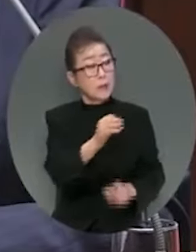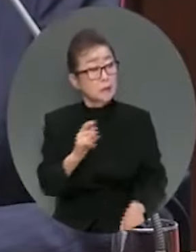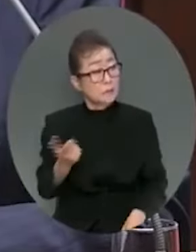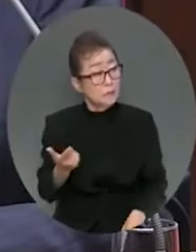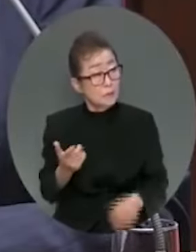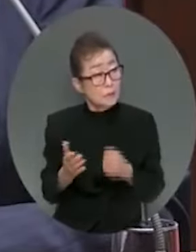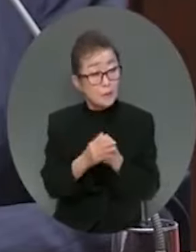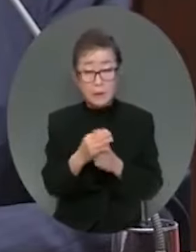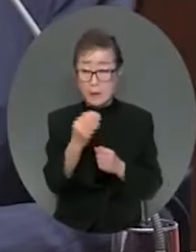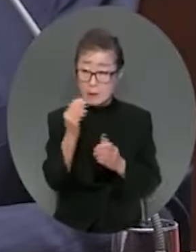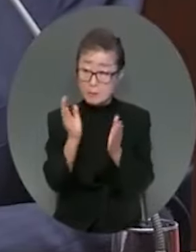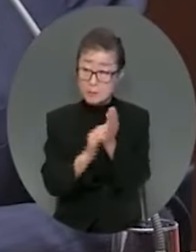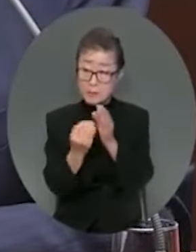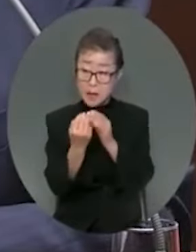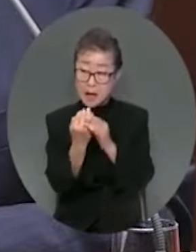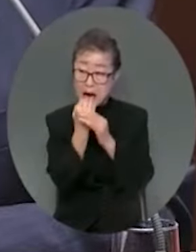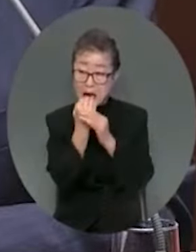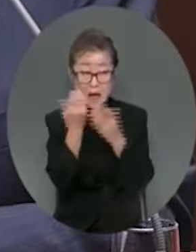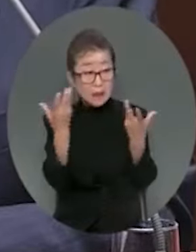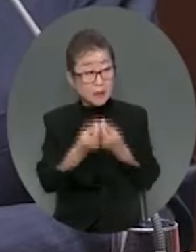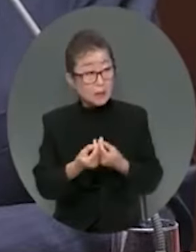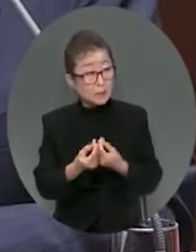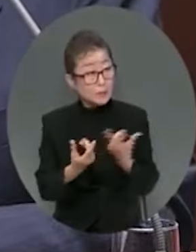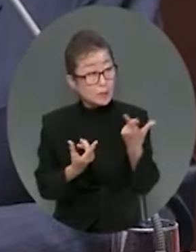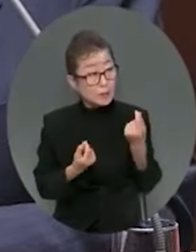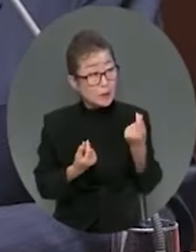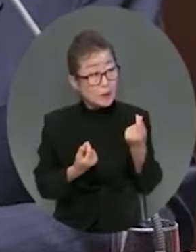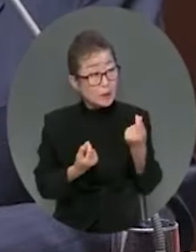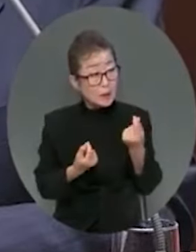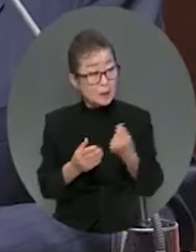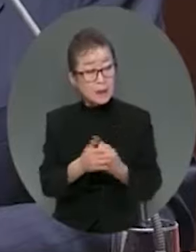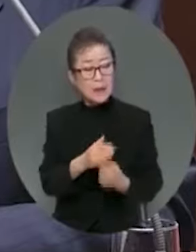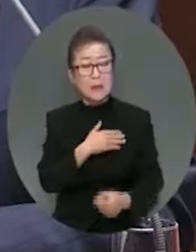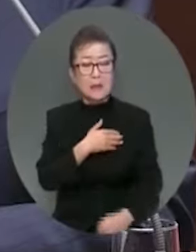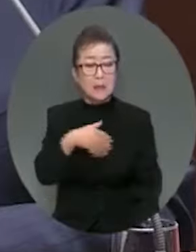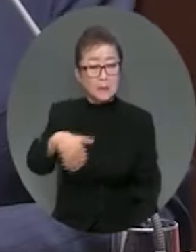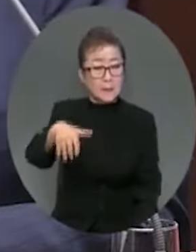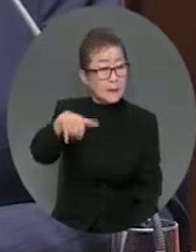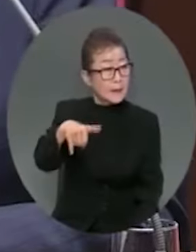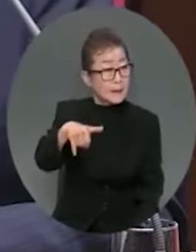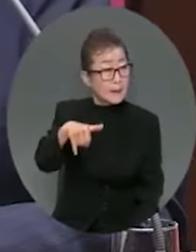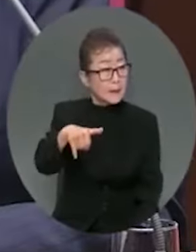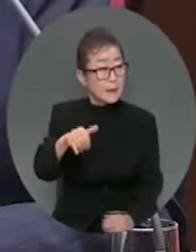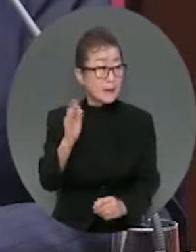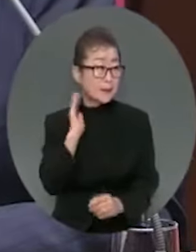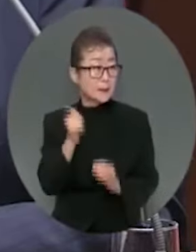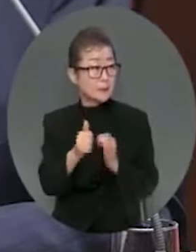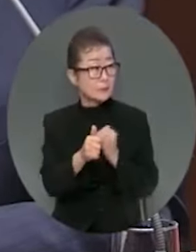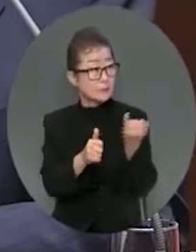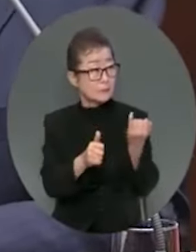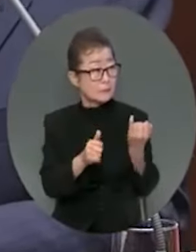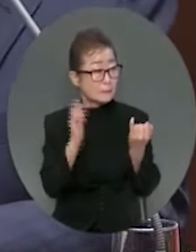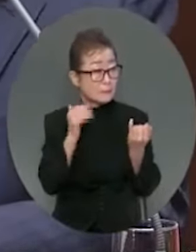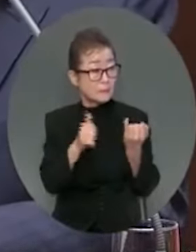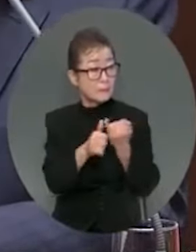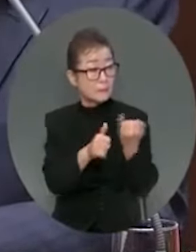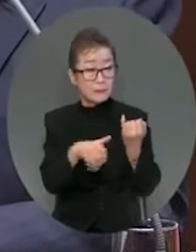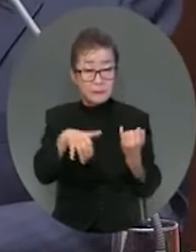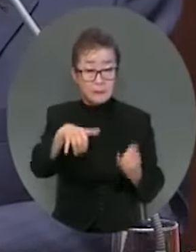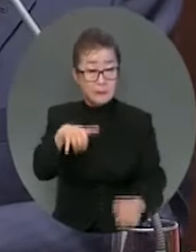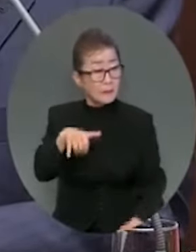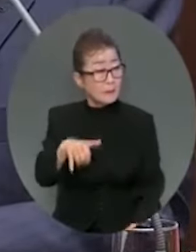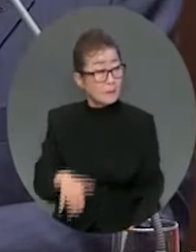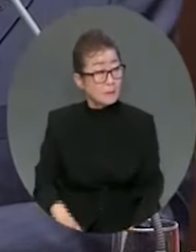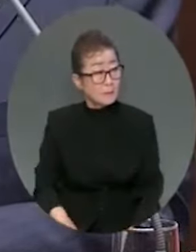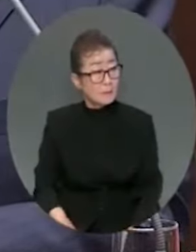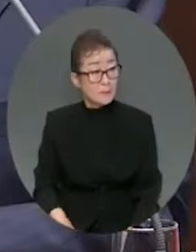이렇게 하면은 디올백 300만 원짜리도 최재형 목사가 안 사줬으면은 윤석열 대통령이